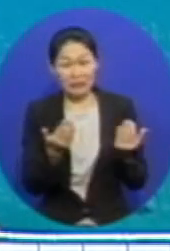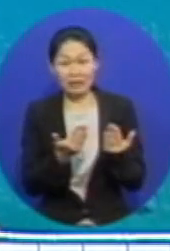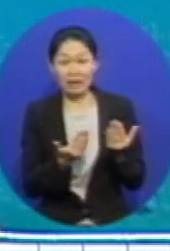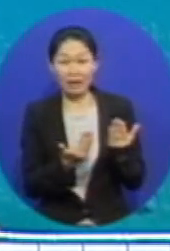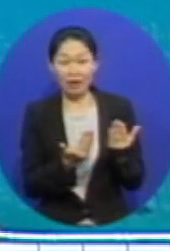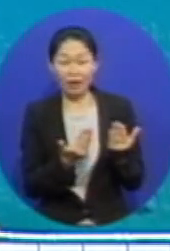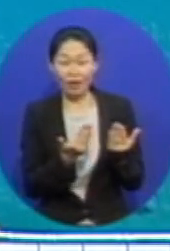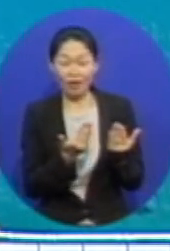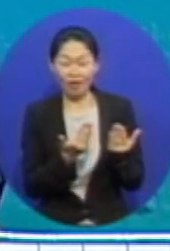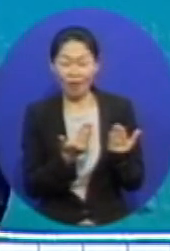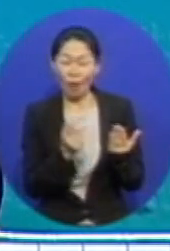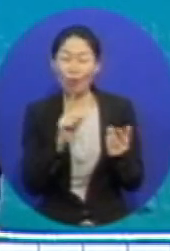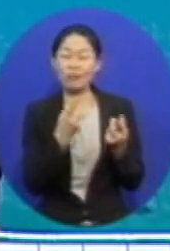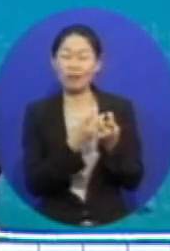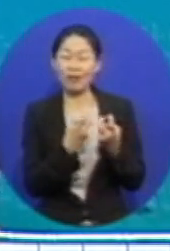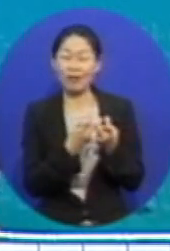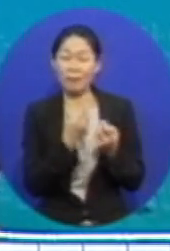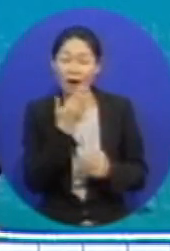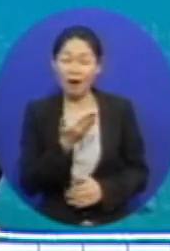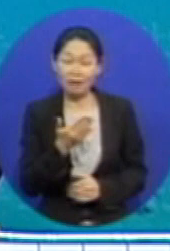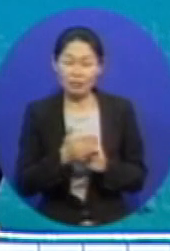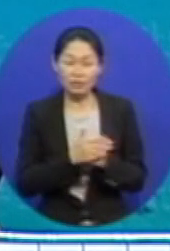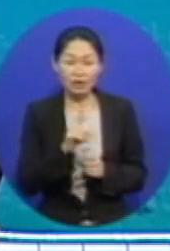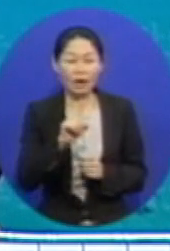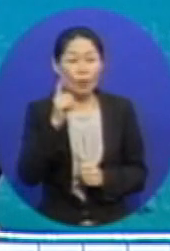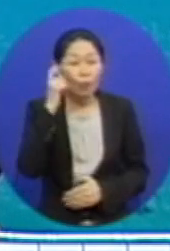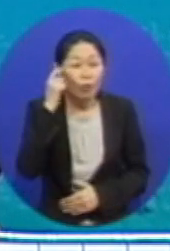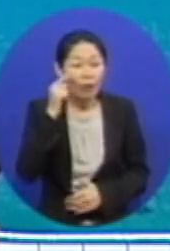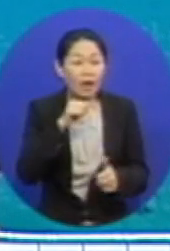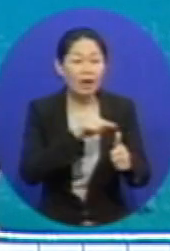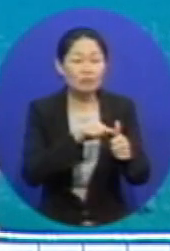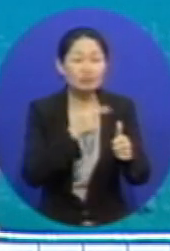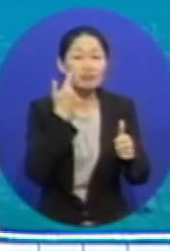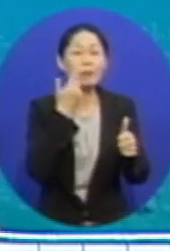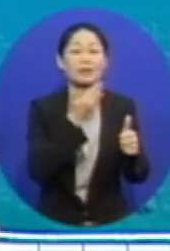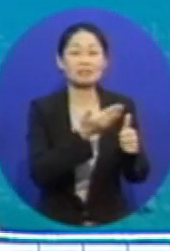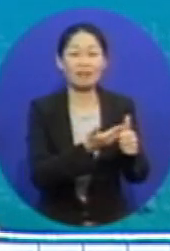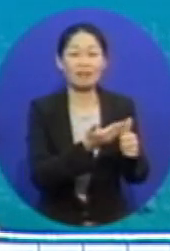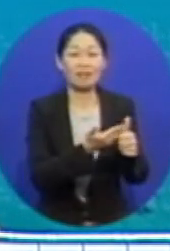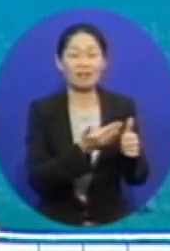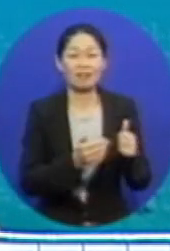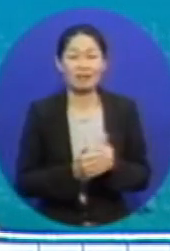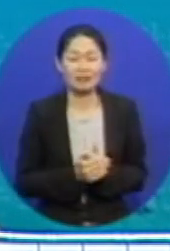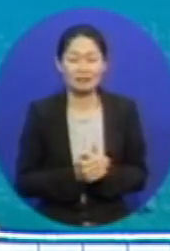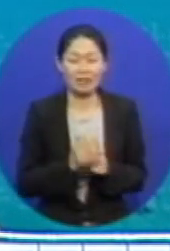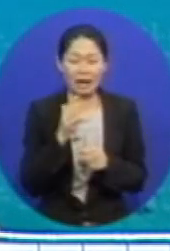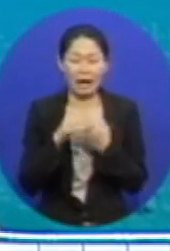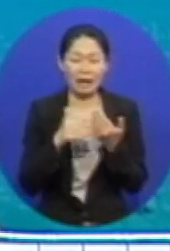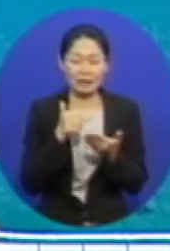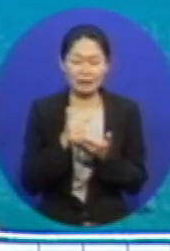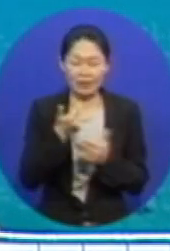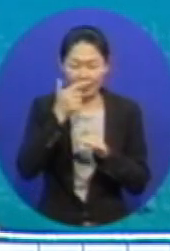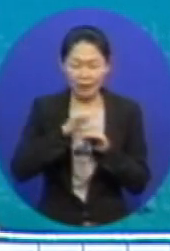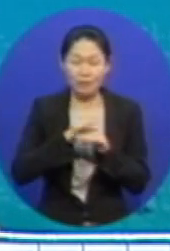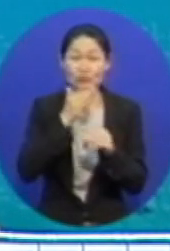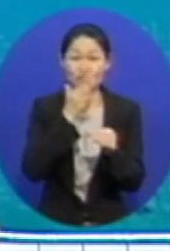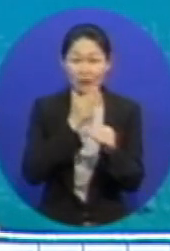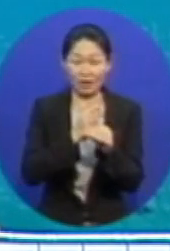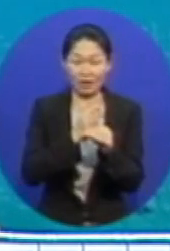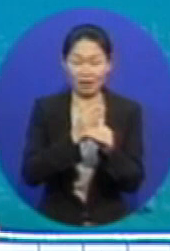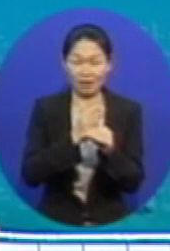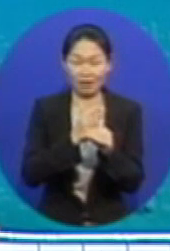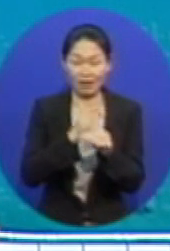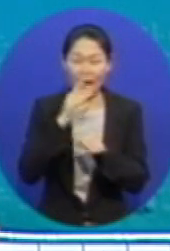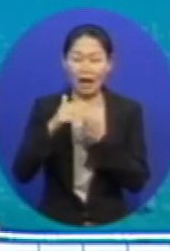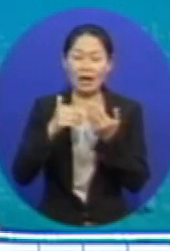때문에 물어봤어요 어떻게 이렇게 할 생각이 들었냐 하나님께 예배 드리는 데